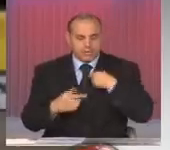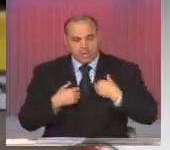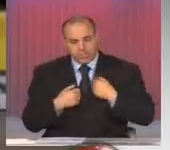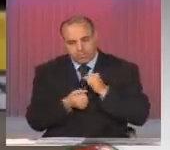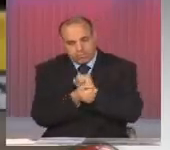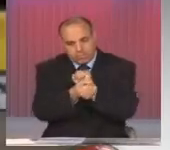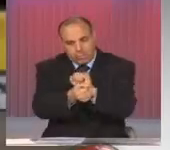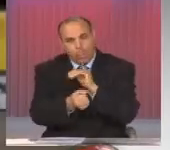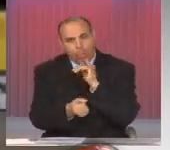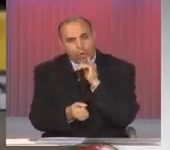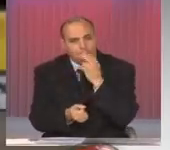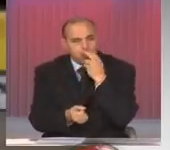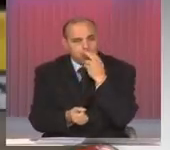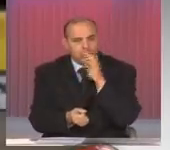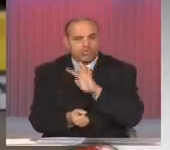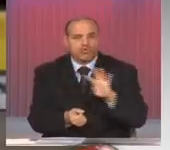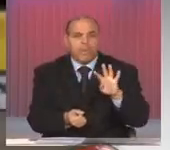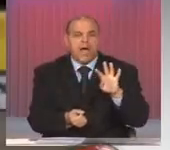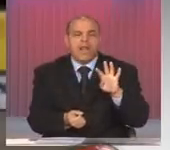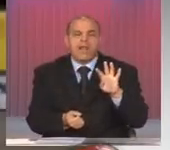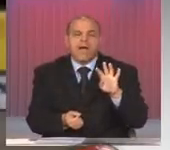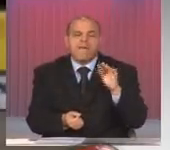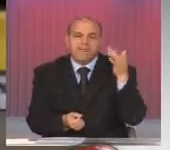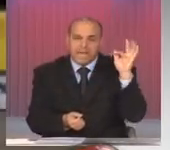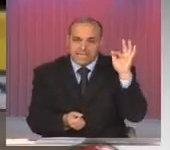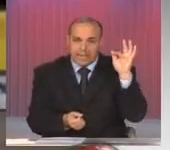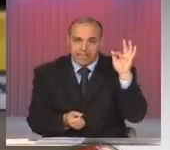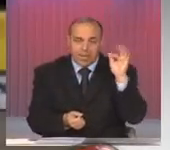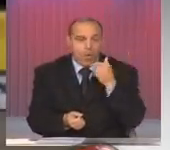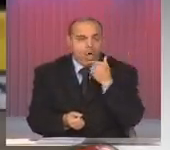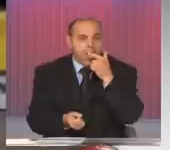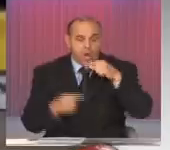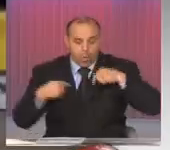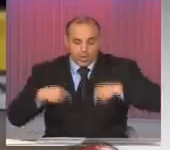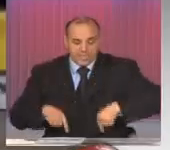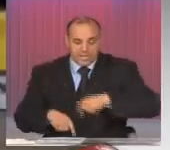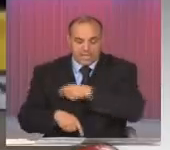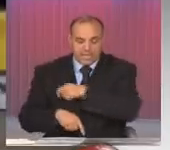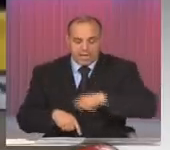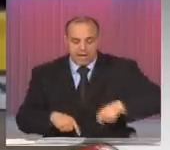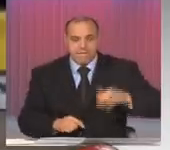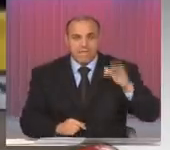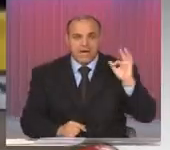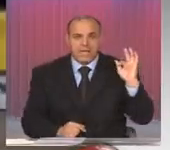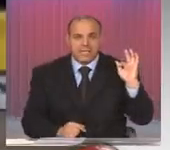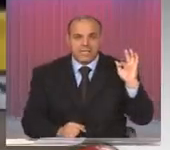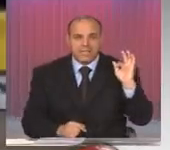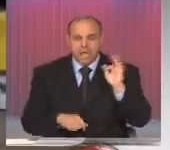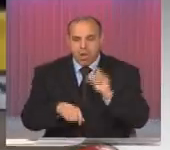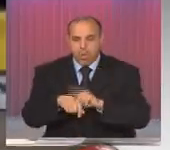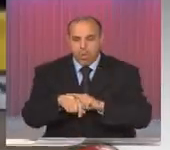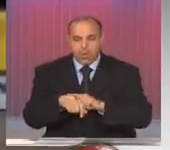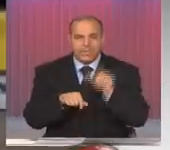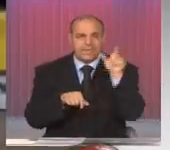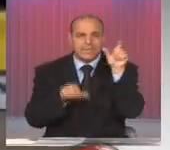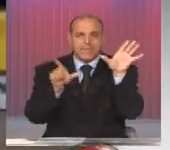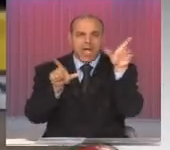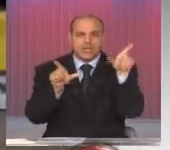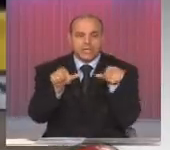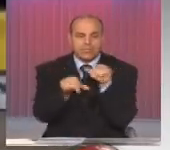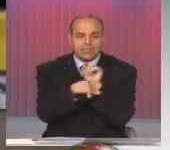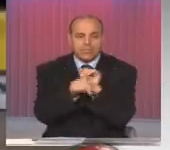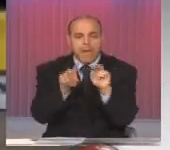وسلم مشتبه به نفسه إلى الشرطة شمال شرقي فرنسا. هذا وأعلن وزير الداخلية الفرنسي عن توقيف 7 أشخاص